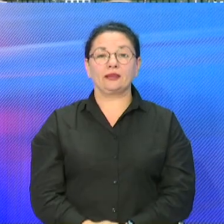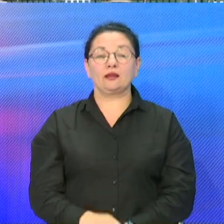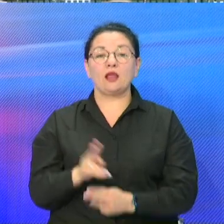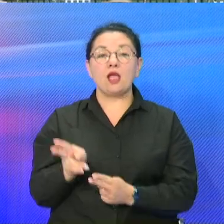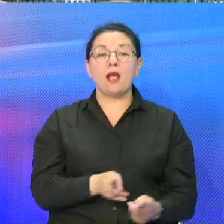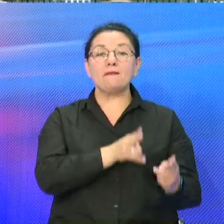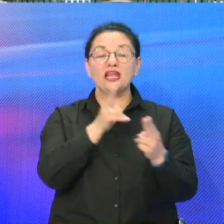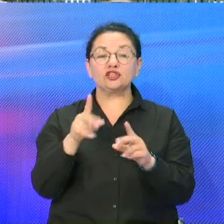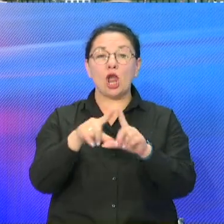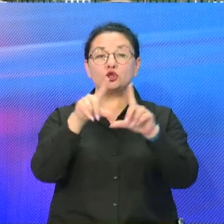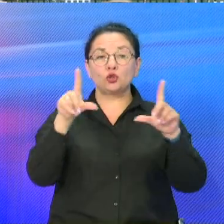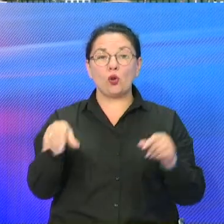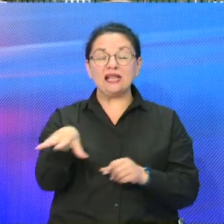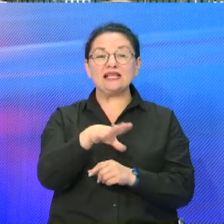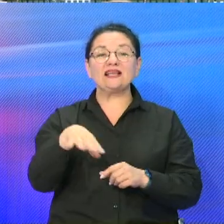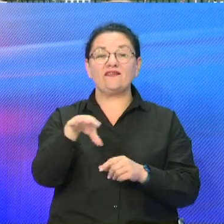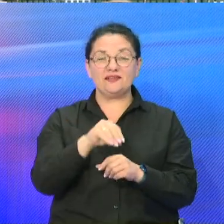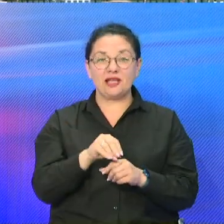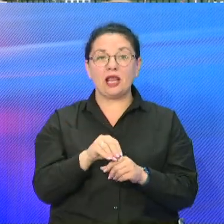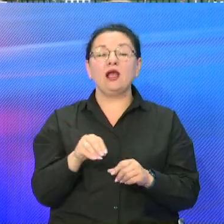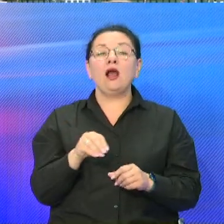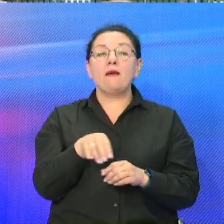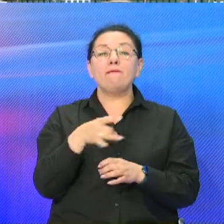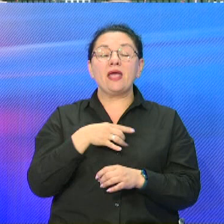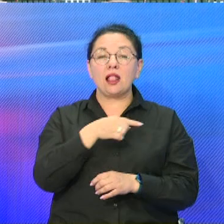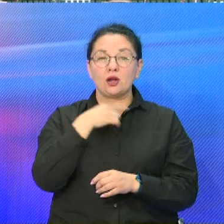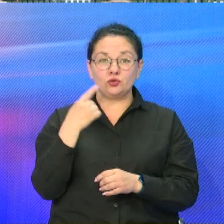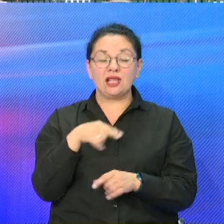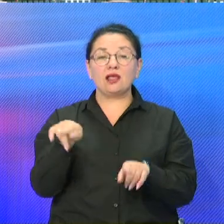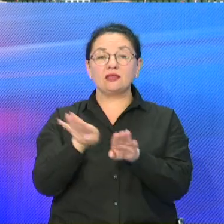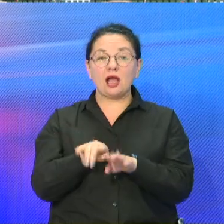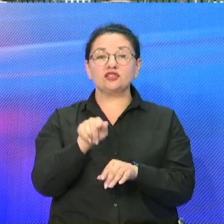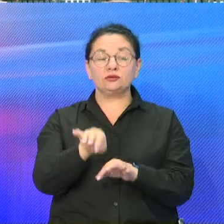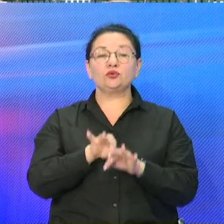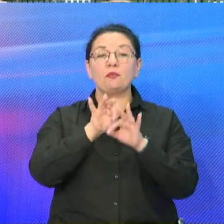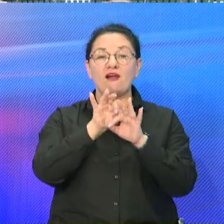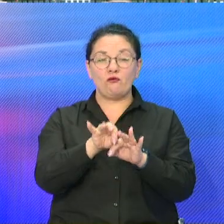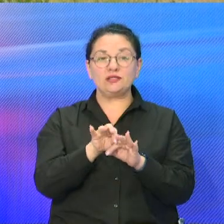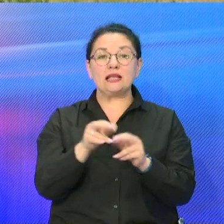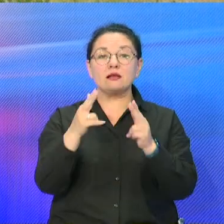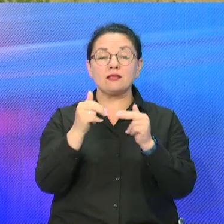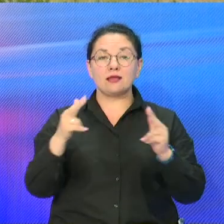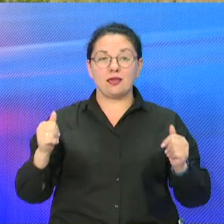Приезжают школьники со всей региона Беларуси. Также на заставе проходят летние оздоровительные военно-политические лагеря,